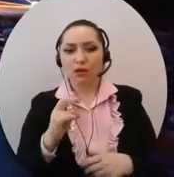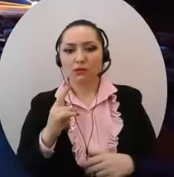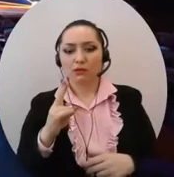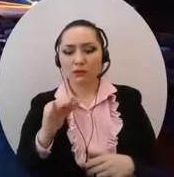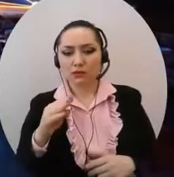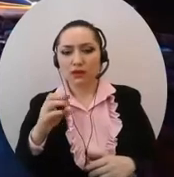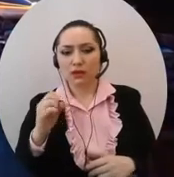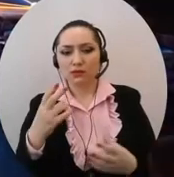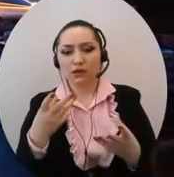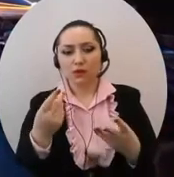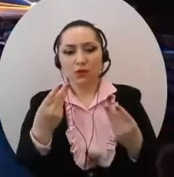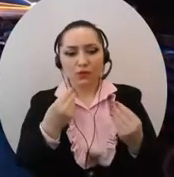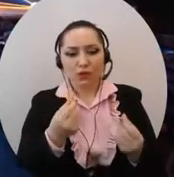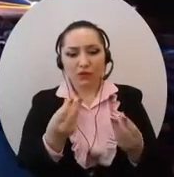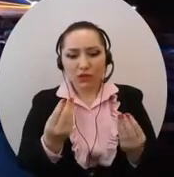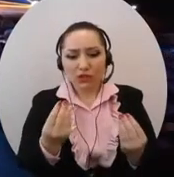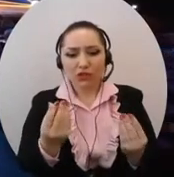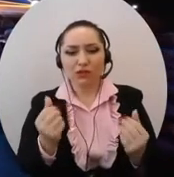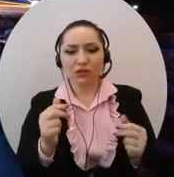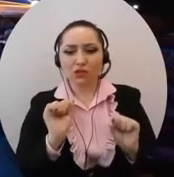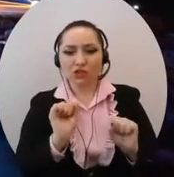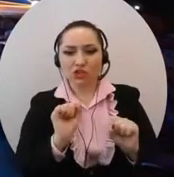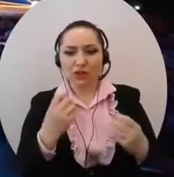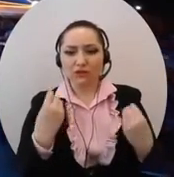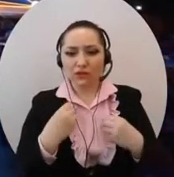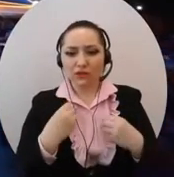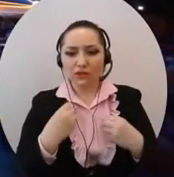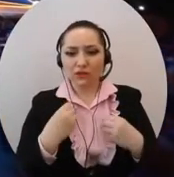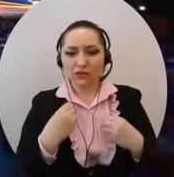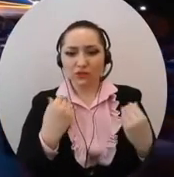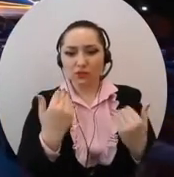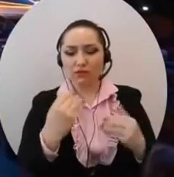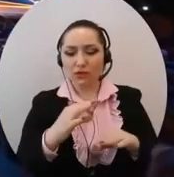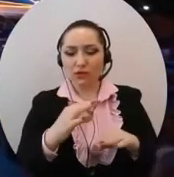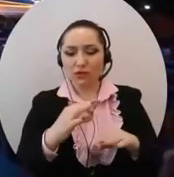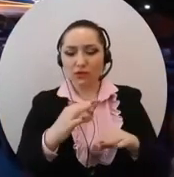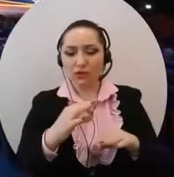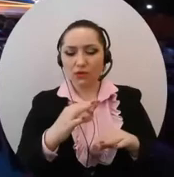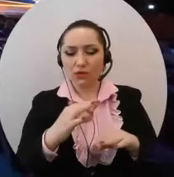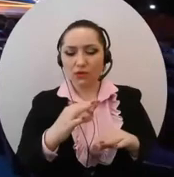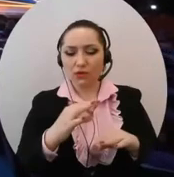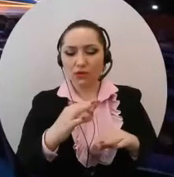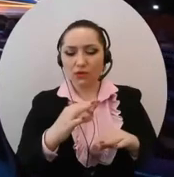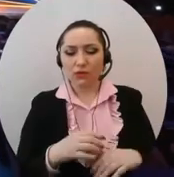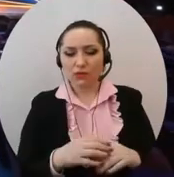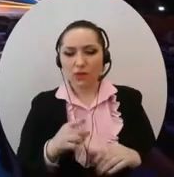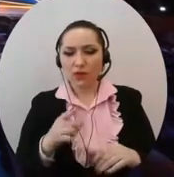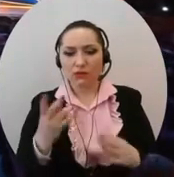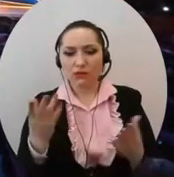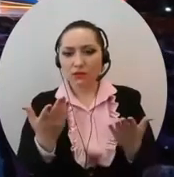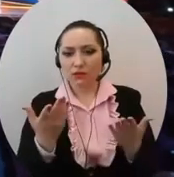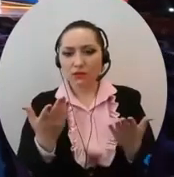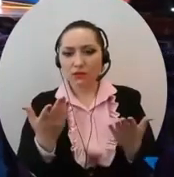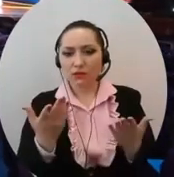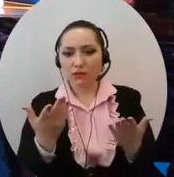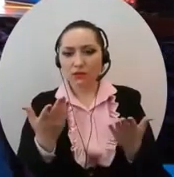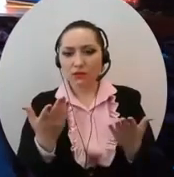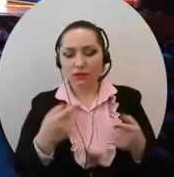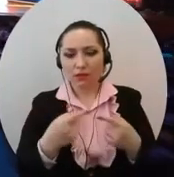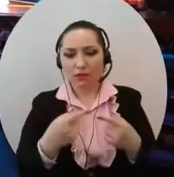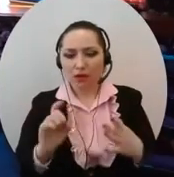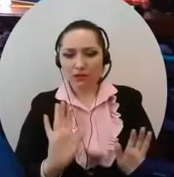как защищающее вещество для вашей кожи. И это природное вещество, это не какая-то химия. И поэтому компания